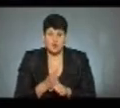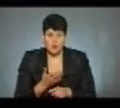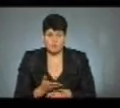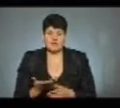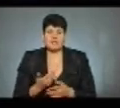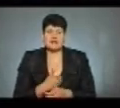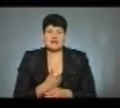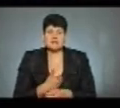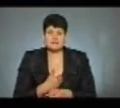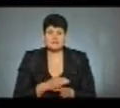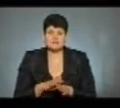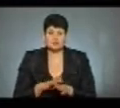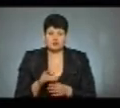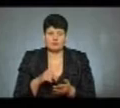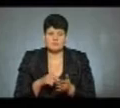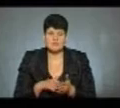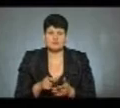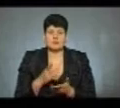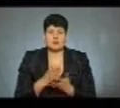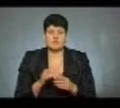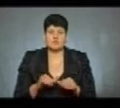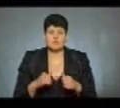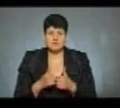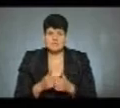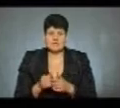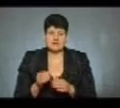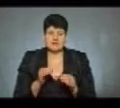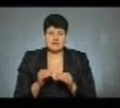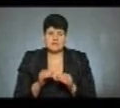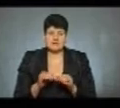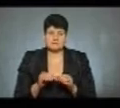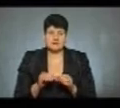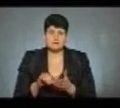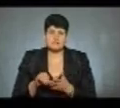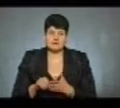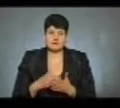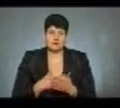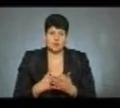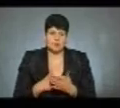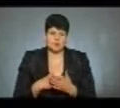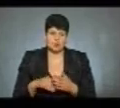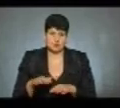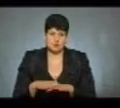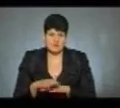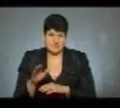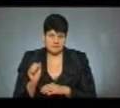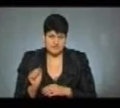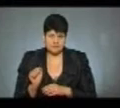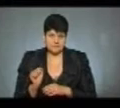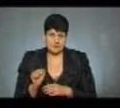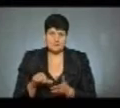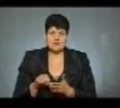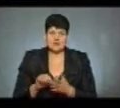які ініціативи реалізують в місті. Ми маємо комісію, яка складається з представників громадського суспільства, громадянського суспільства,